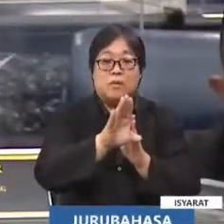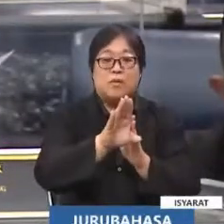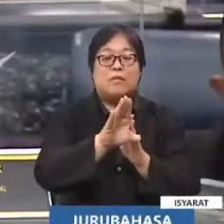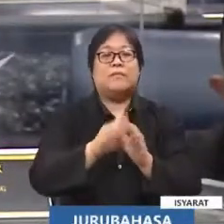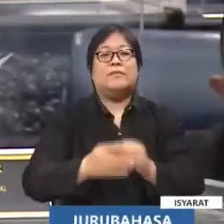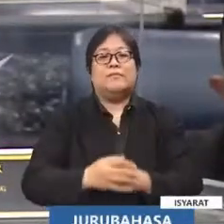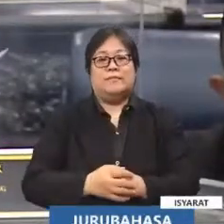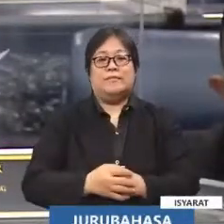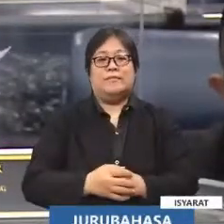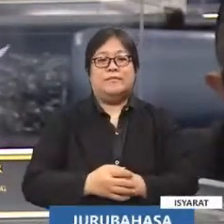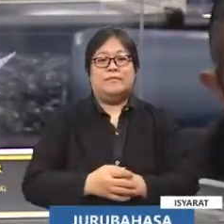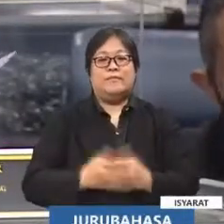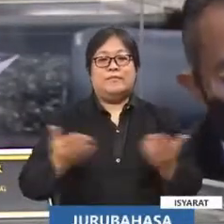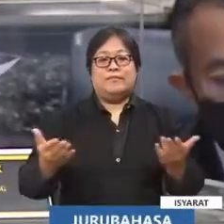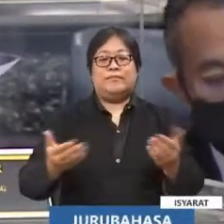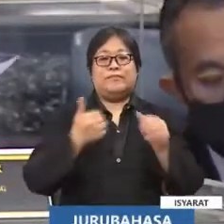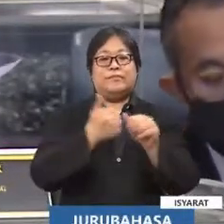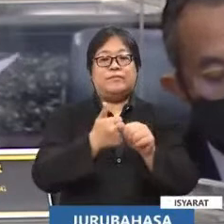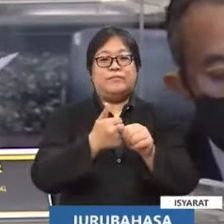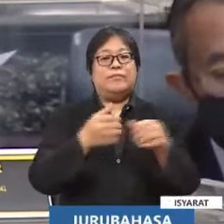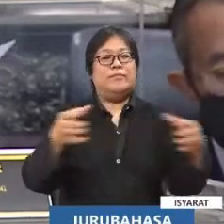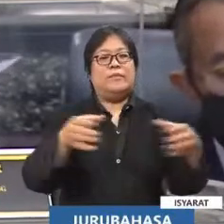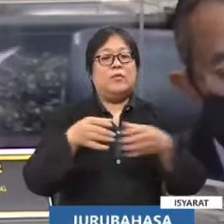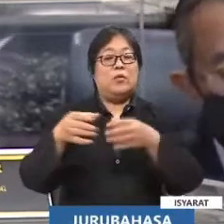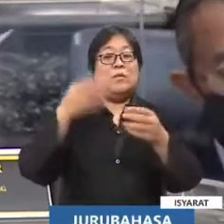telah dilaksanakan,